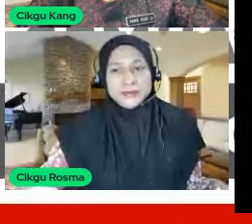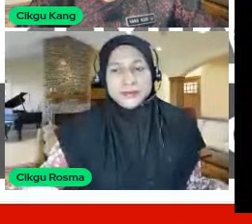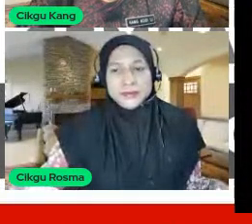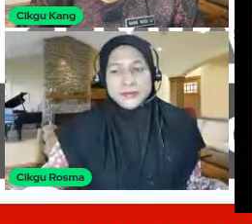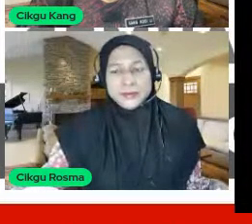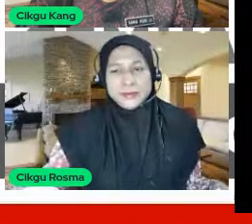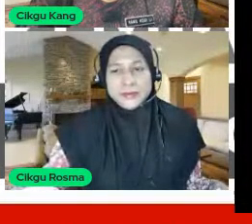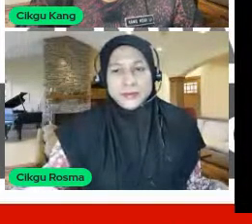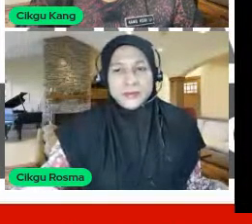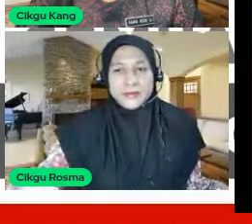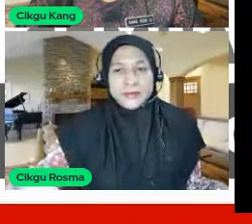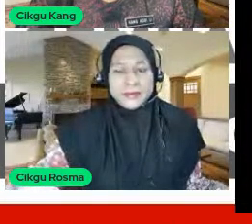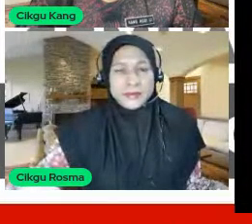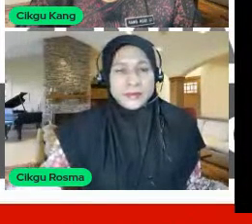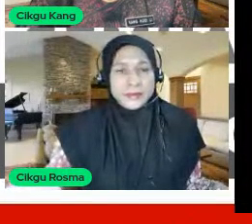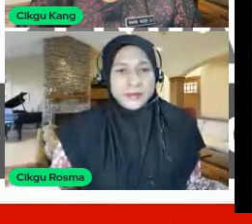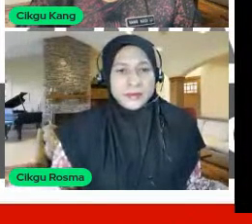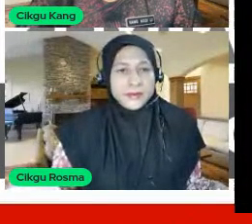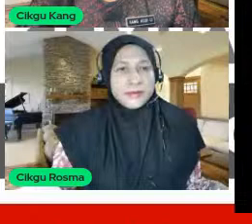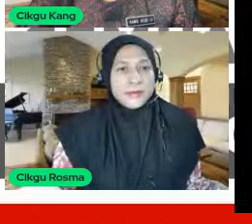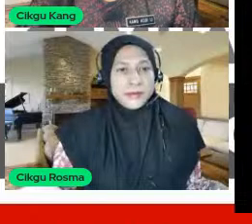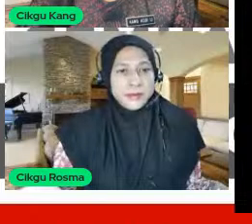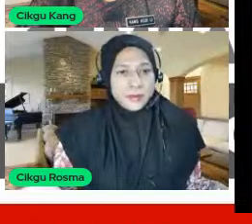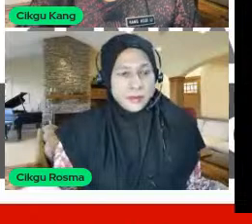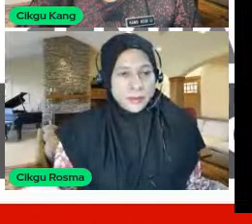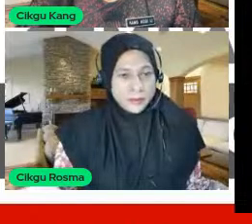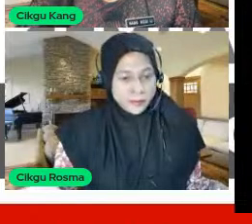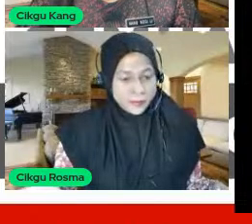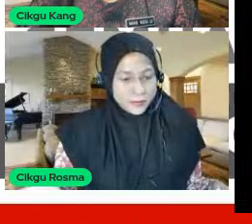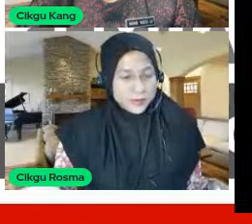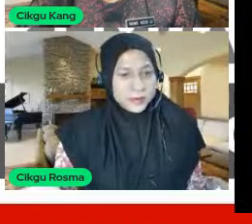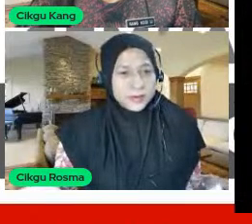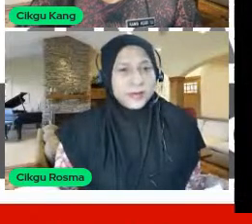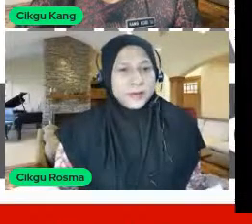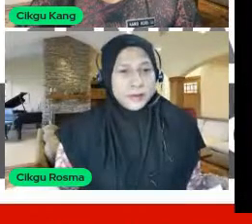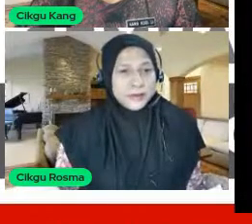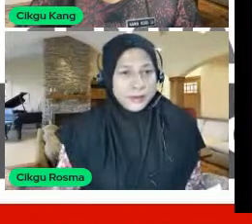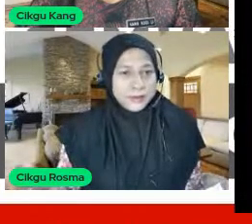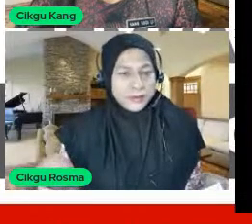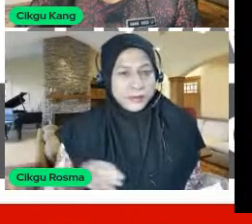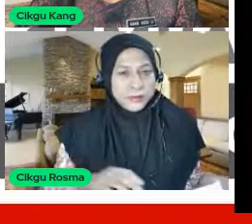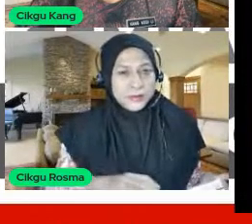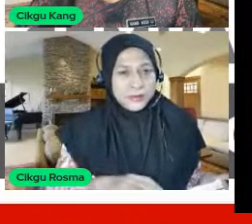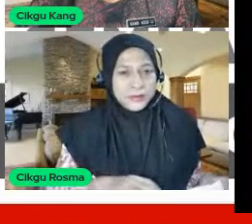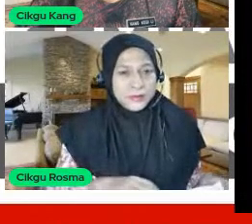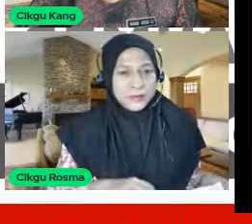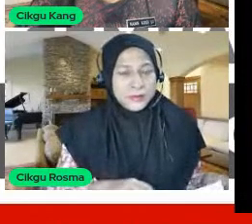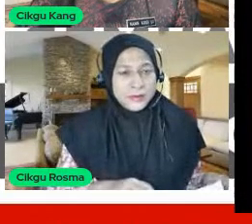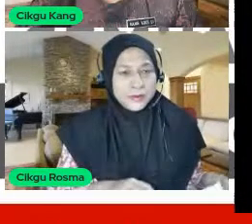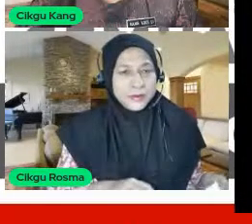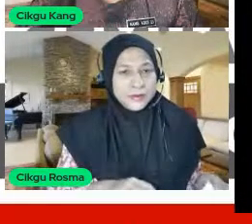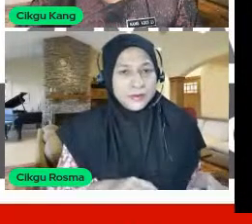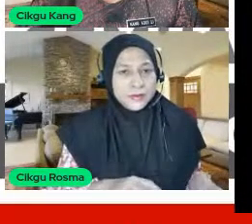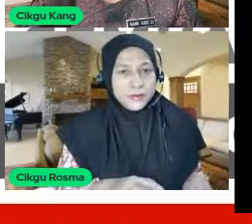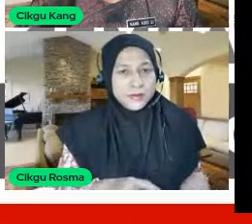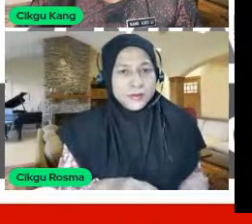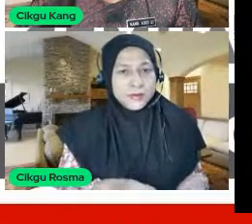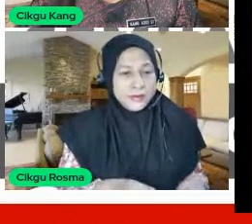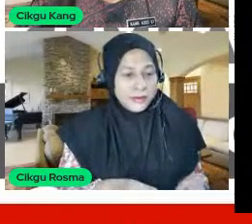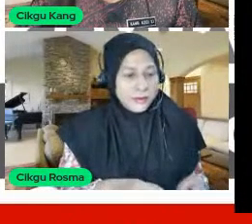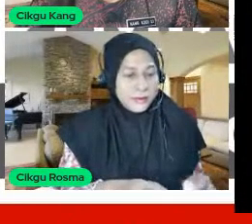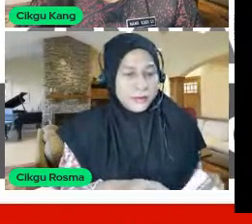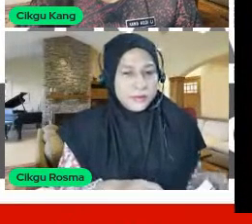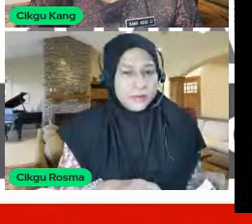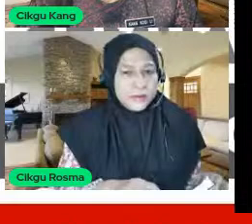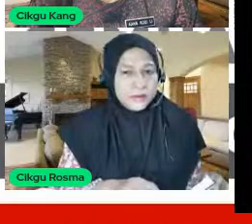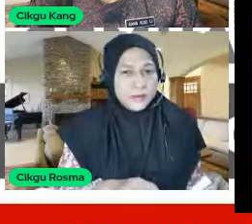anda semua tentang topik hidup pintar jadi pintar merupakan akronim kepada